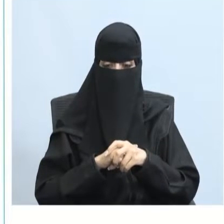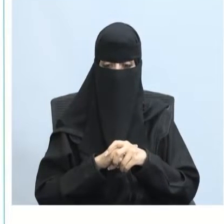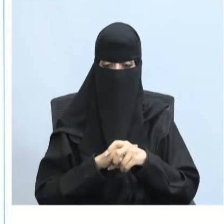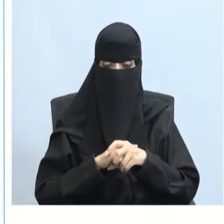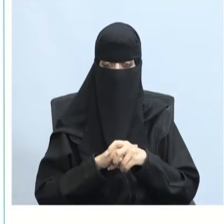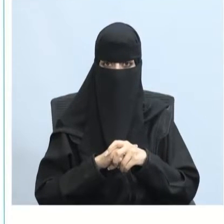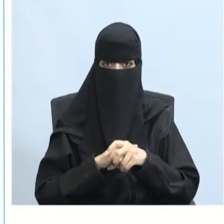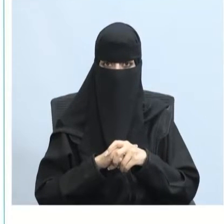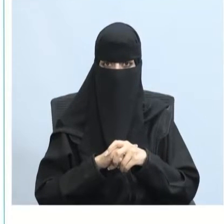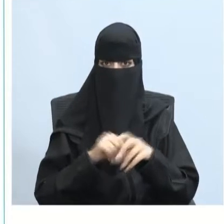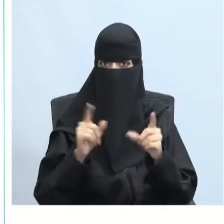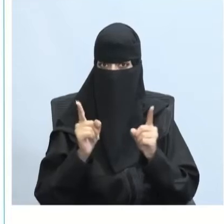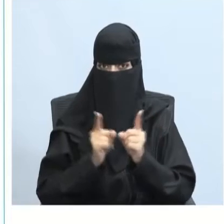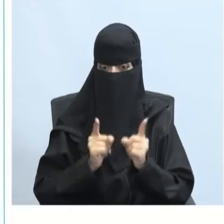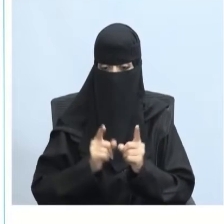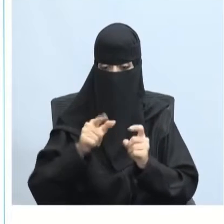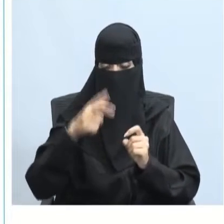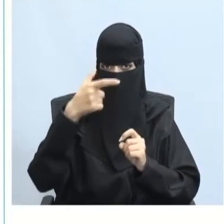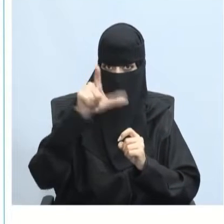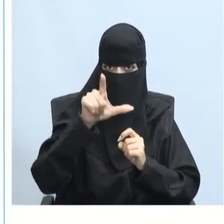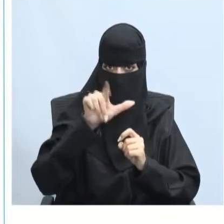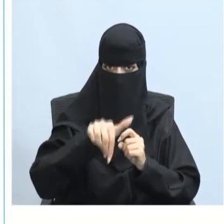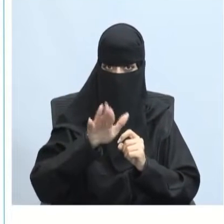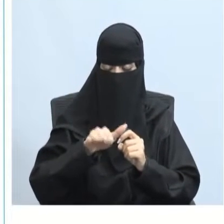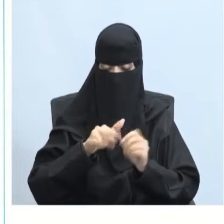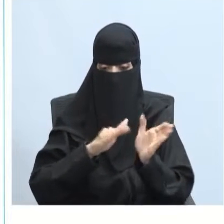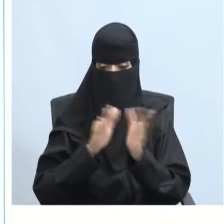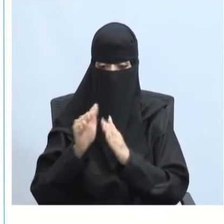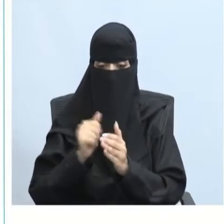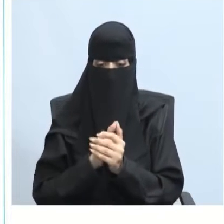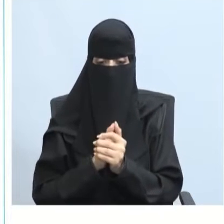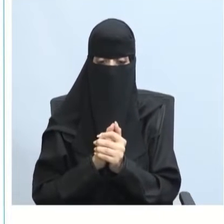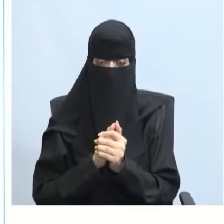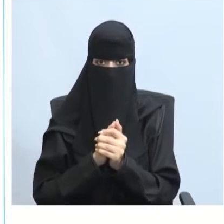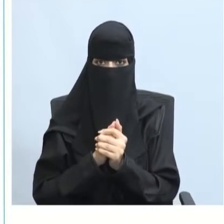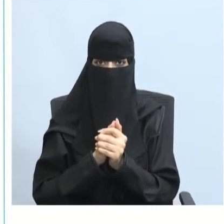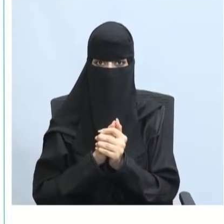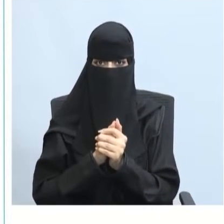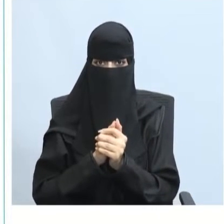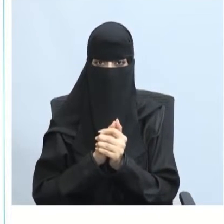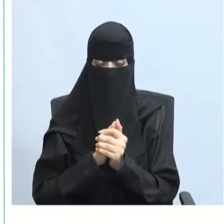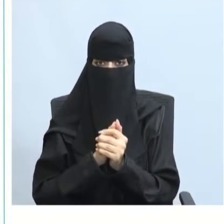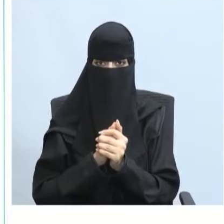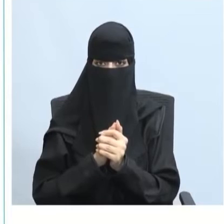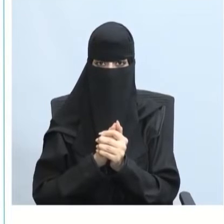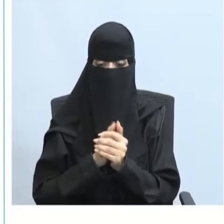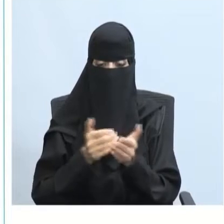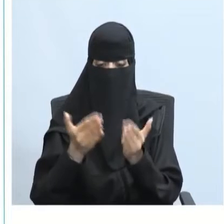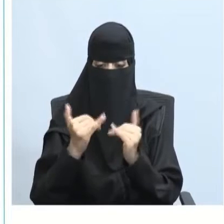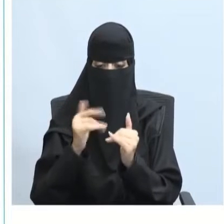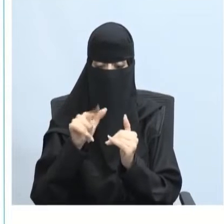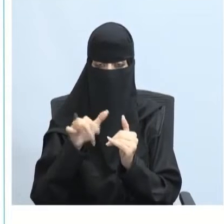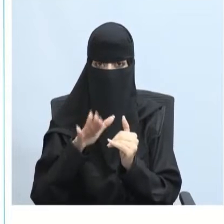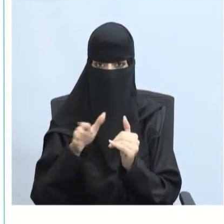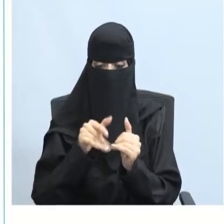اللباس نحدد نضع علامه صح امام مال مايل ستون وتاتي